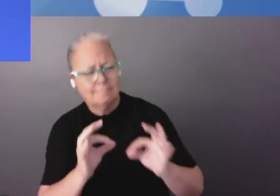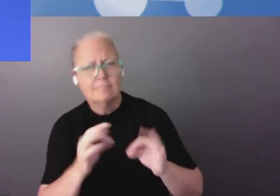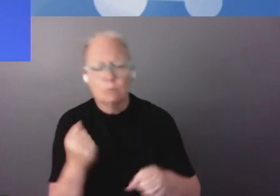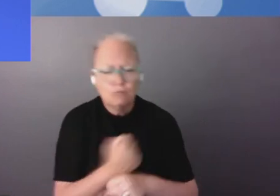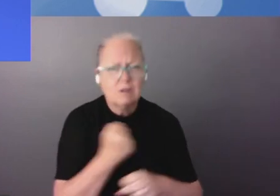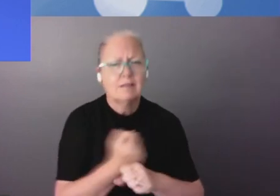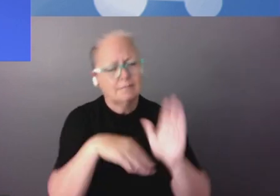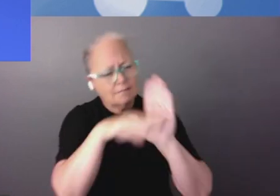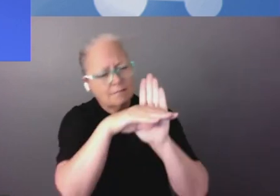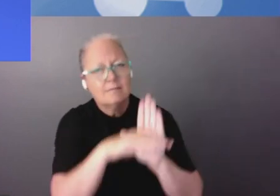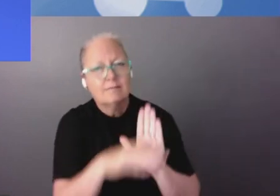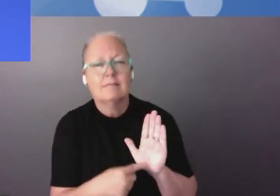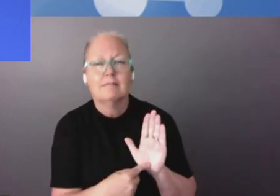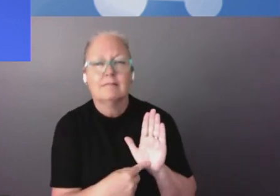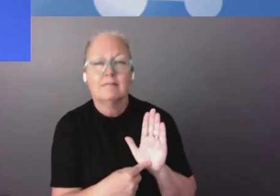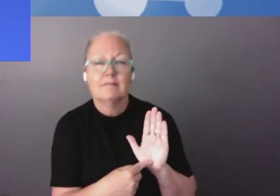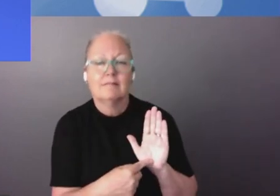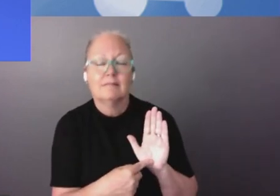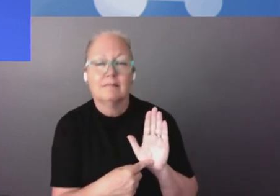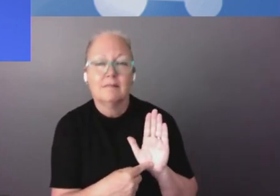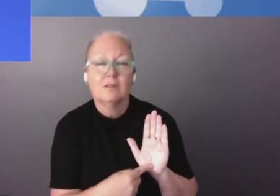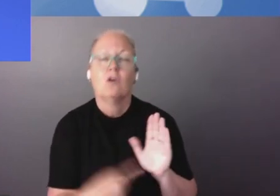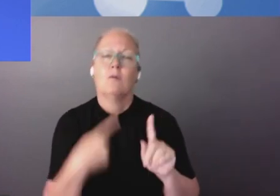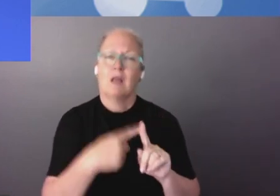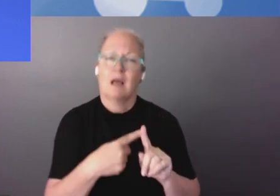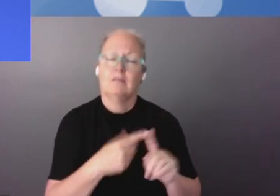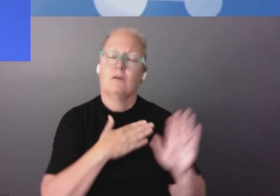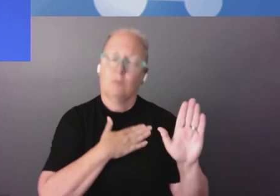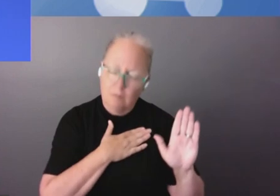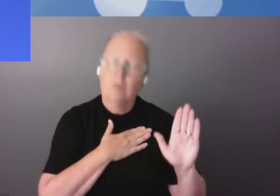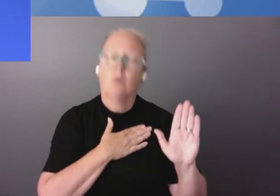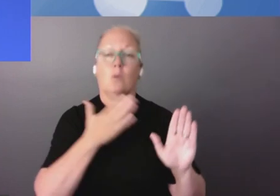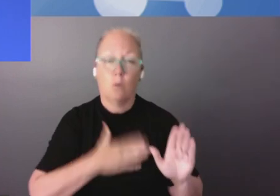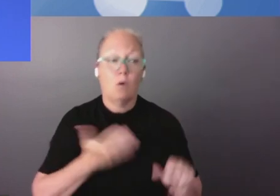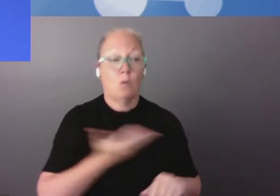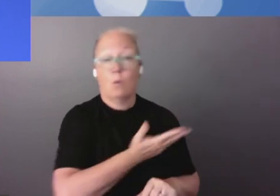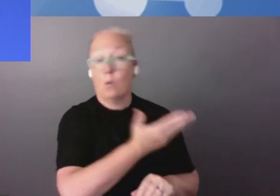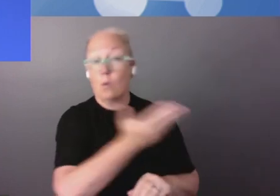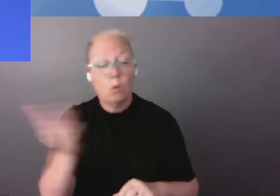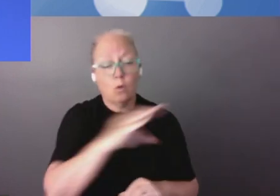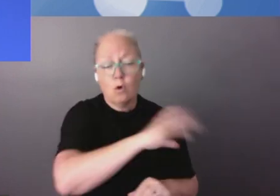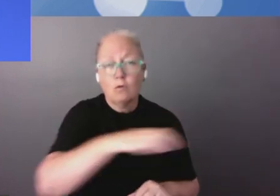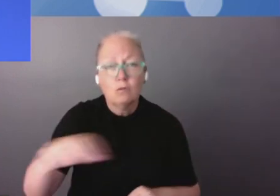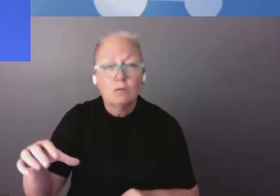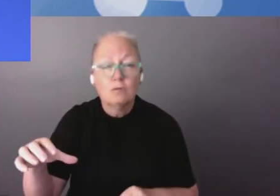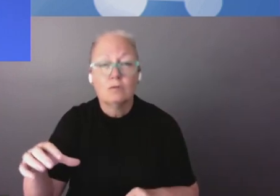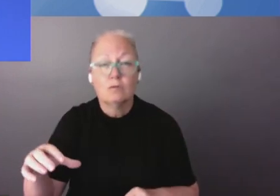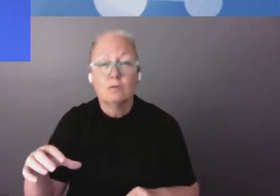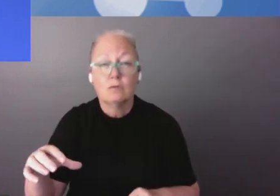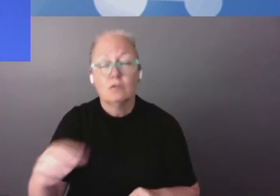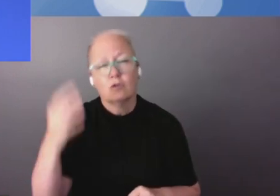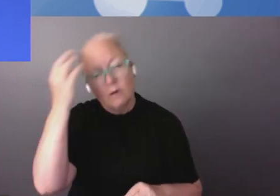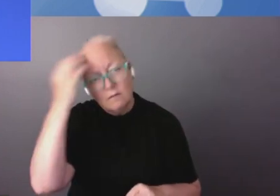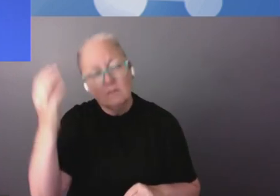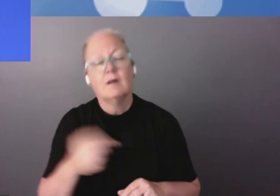dla wszystkich państw na świecie w zarządzaniu tym wspaniałym narzędziem, które rodzi jednak dla